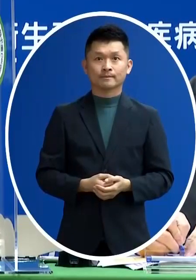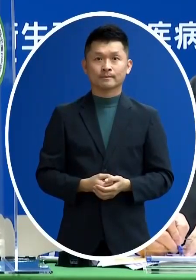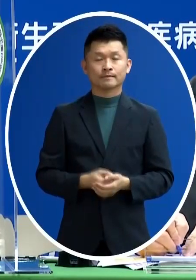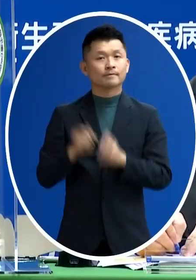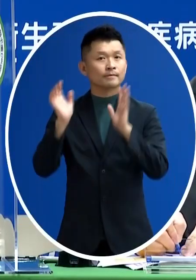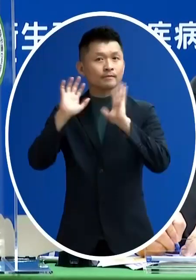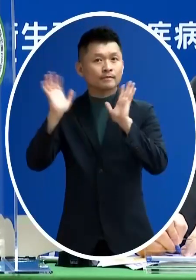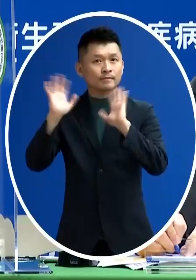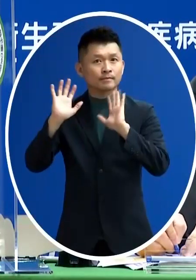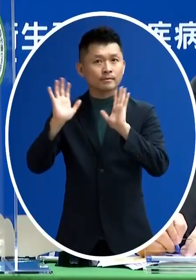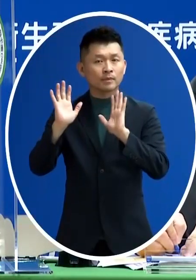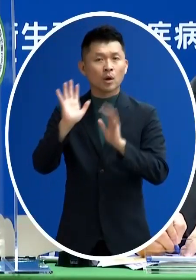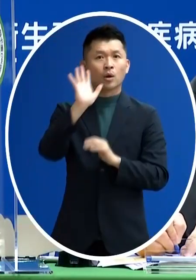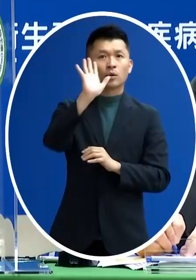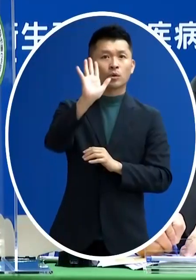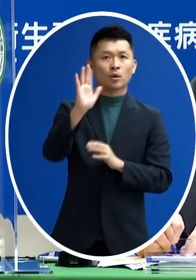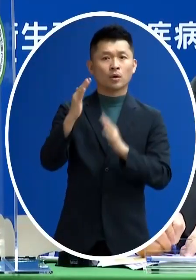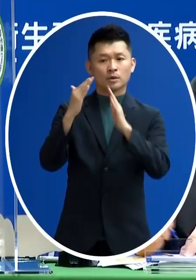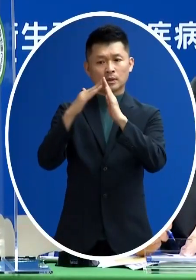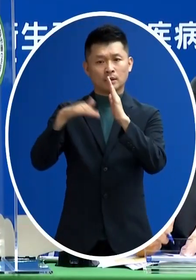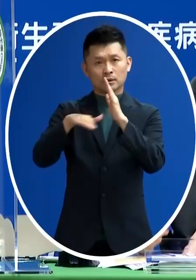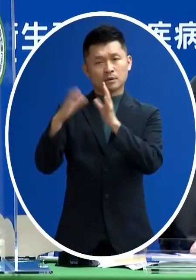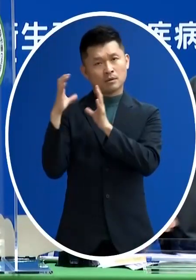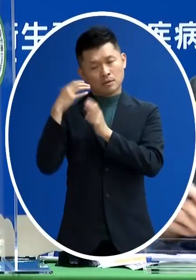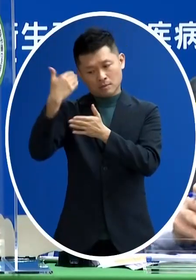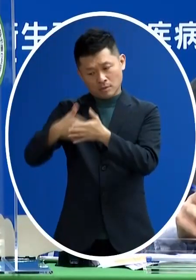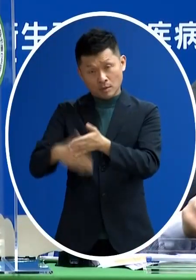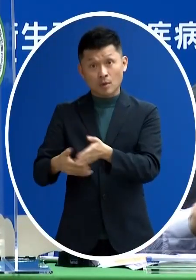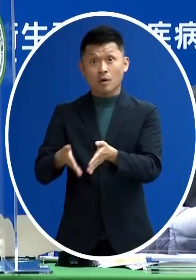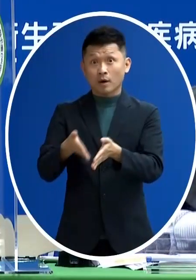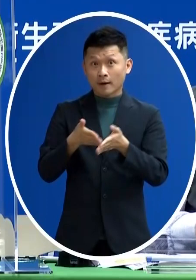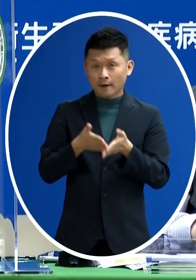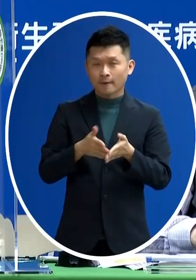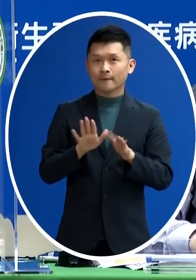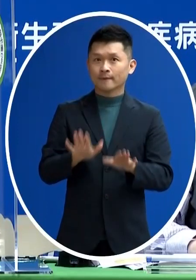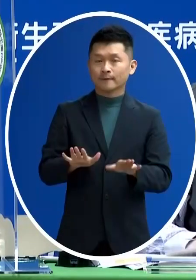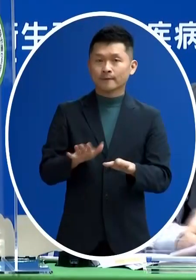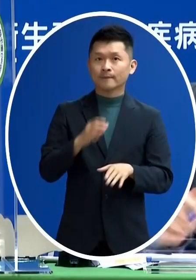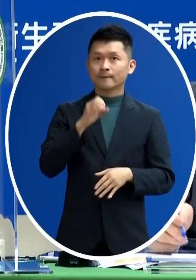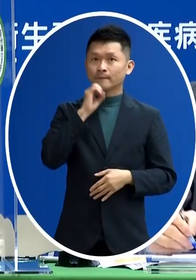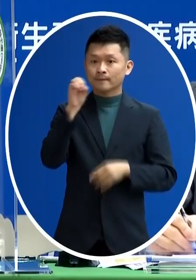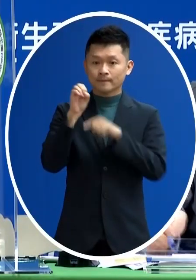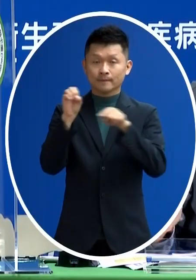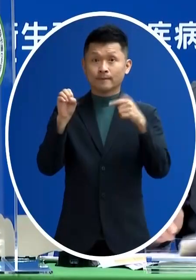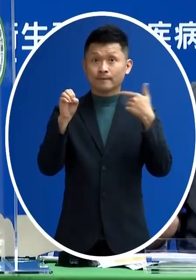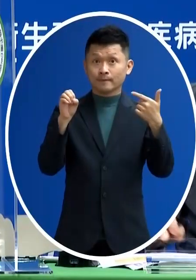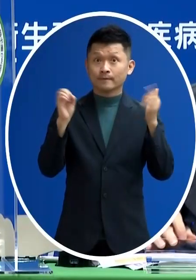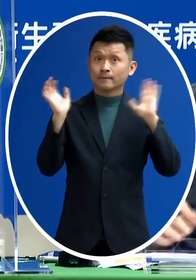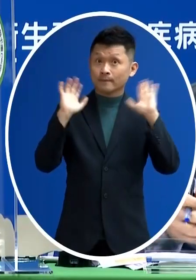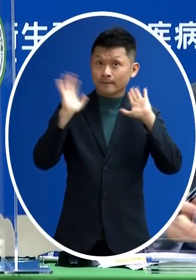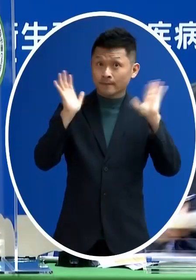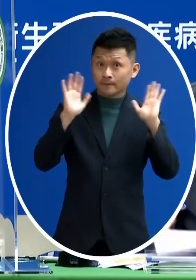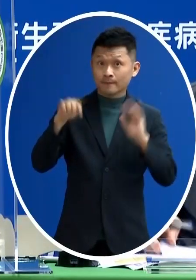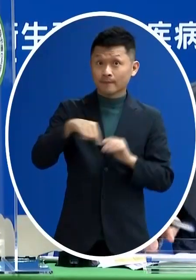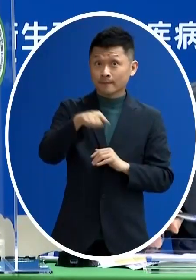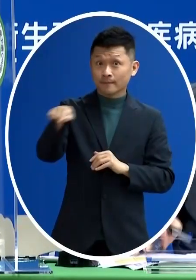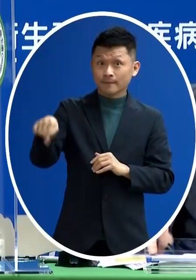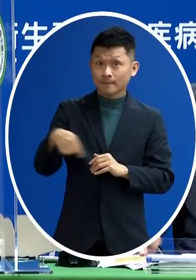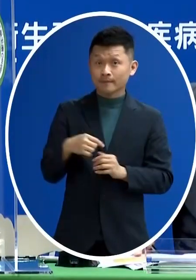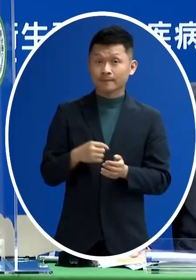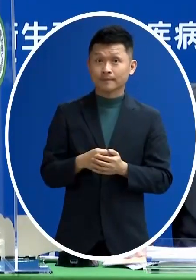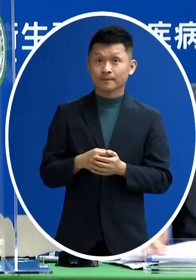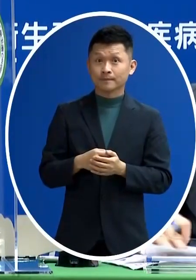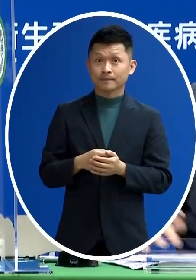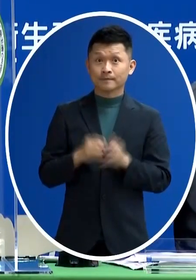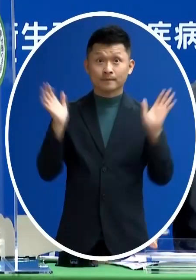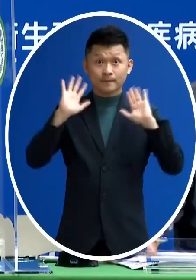有小朋友的家庭的一个负担，所以我们将免费提供0到6岁的幼儿，就以每一个幼